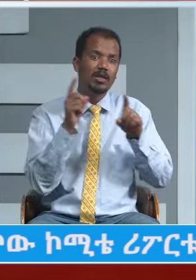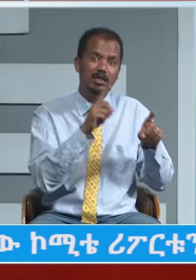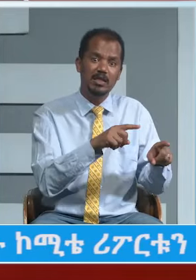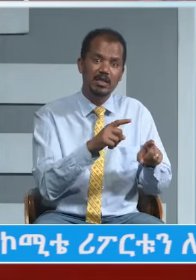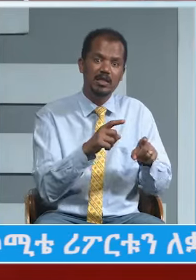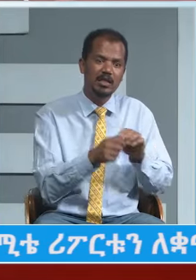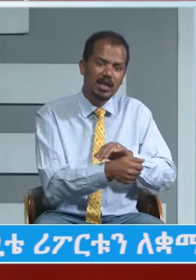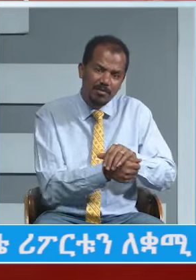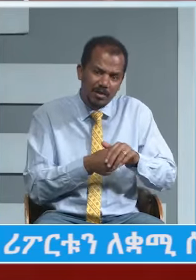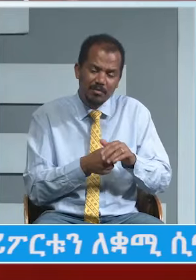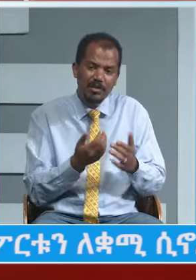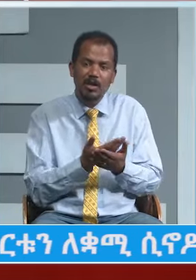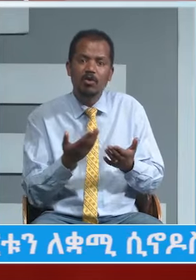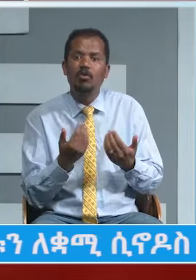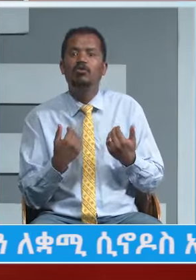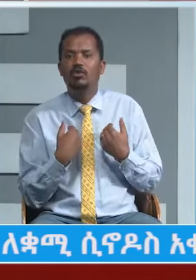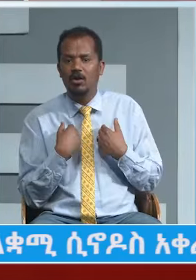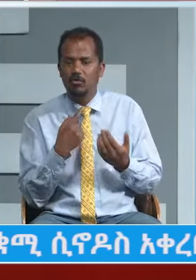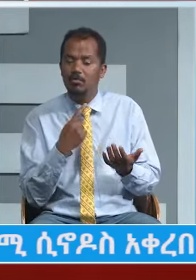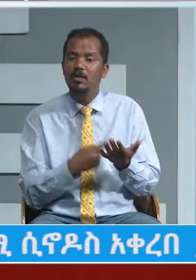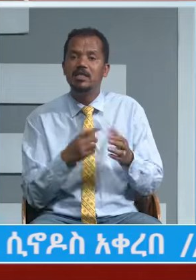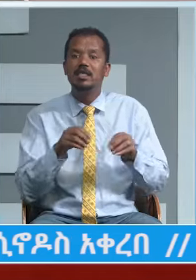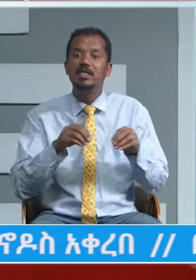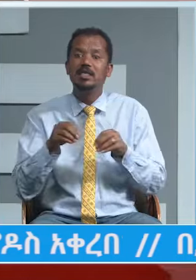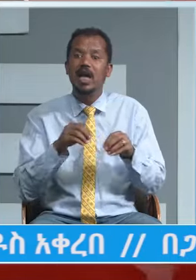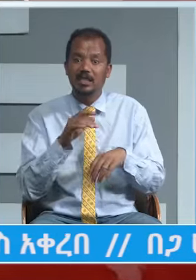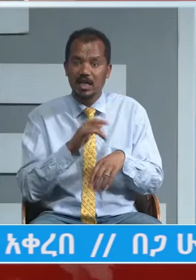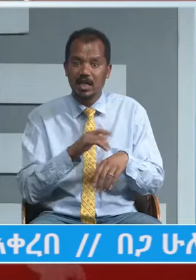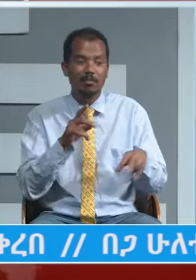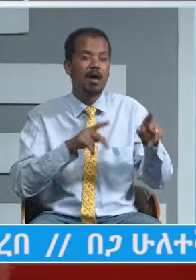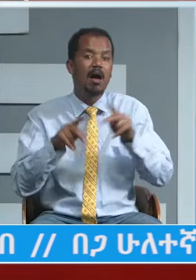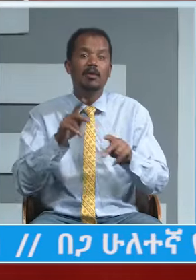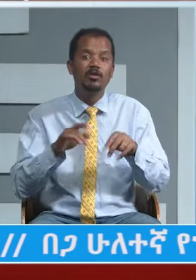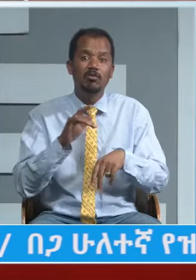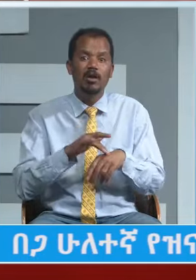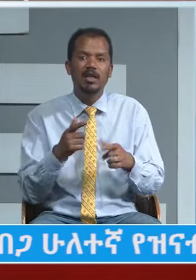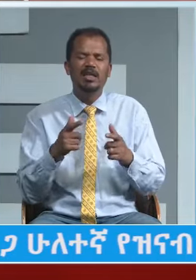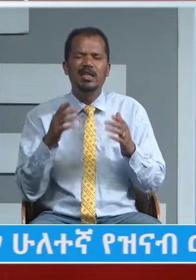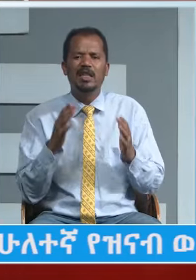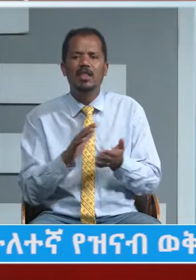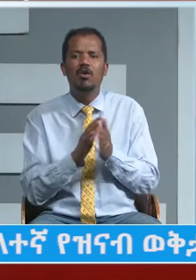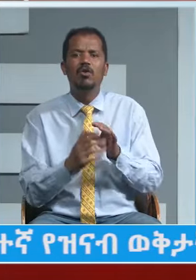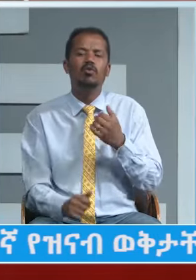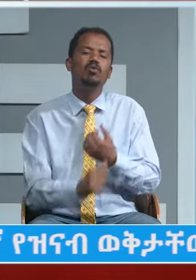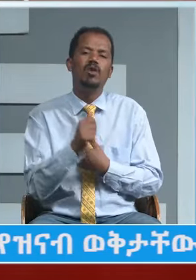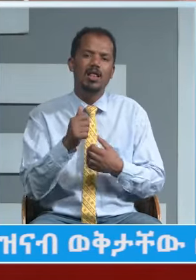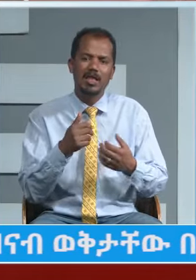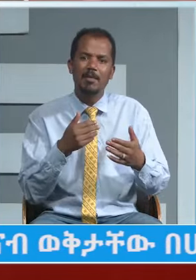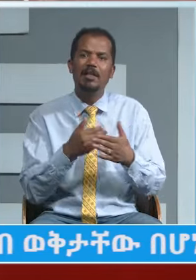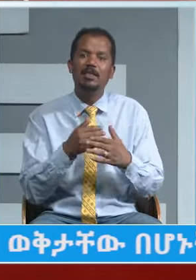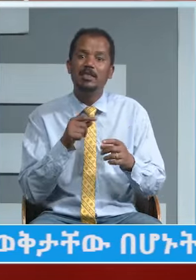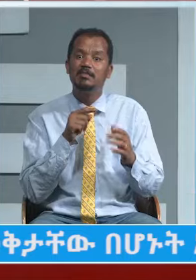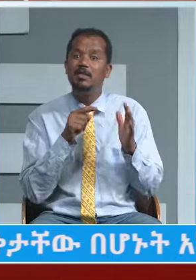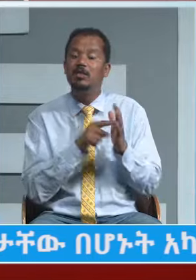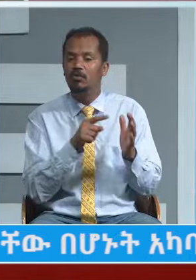ወደዚህ መጥቶ ለመሸሸግ መፈለግ ነገሮች አሉ። በዚህ እንቅስቃሴ ላይ በማበረሰቡ ላይ ድንገተኛ የሆነ ጉዳት